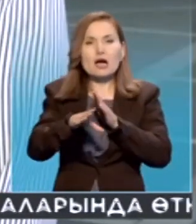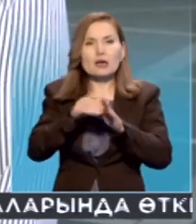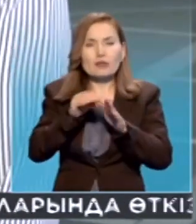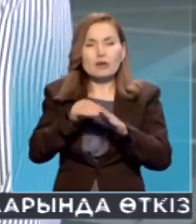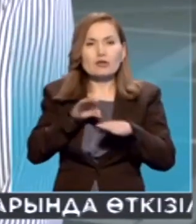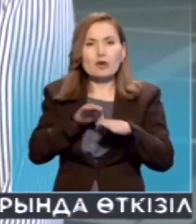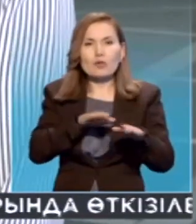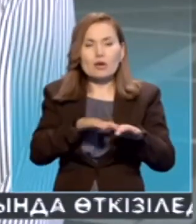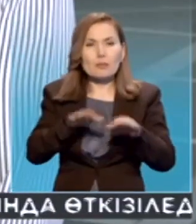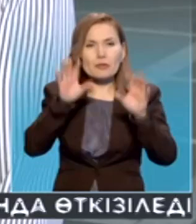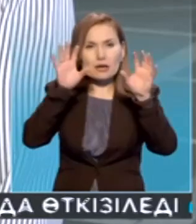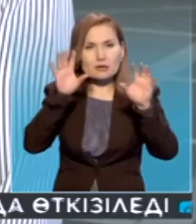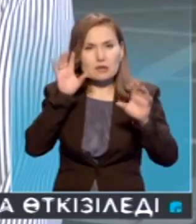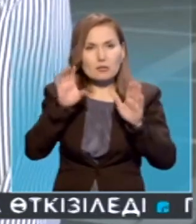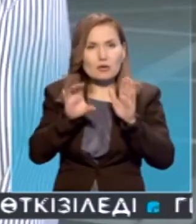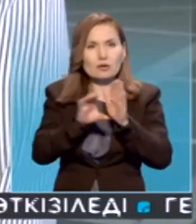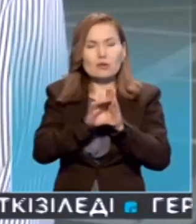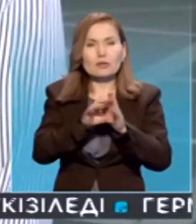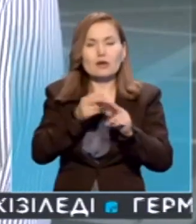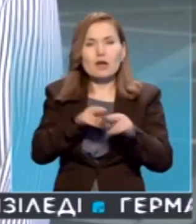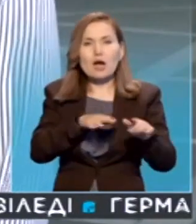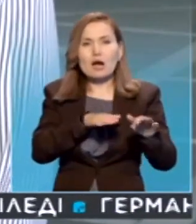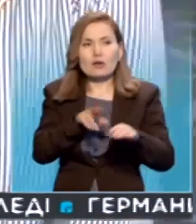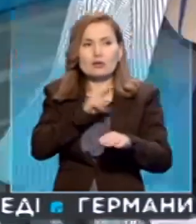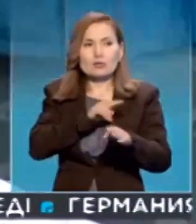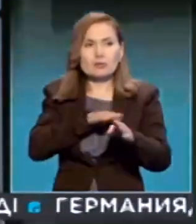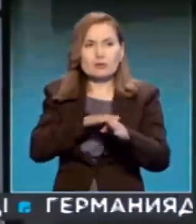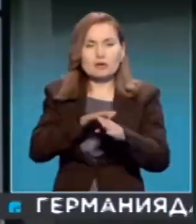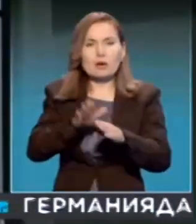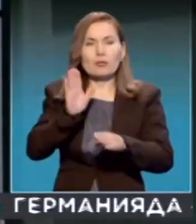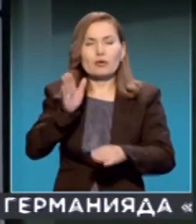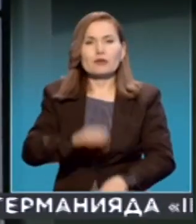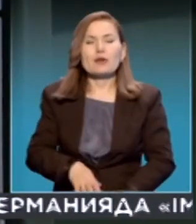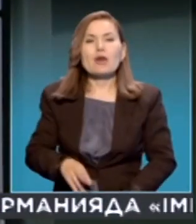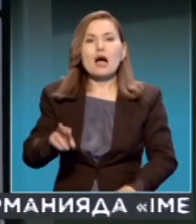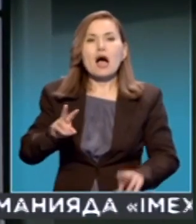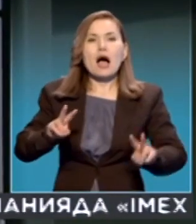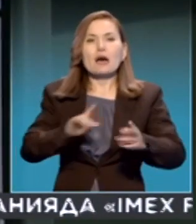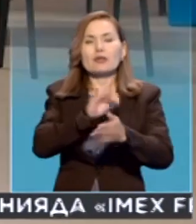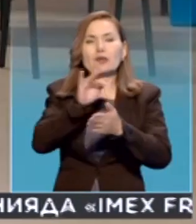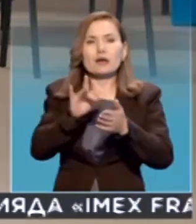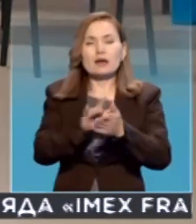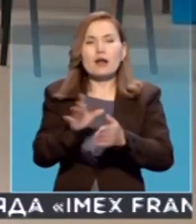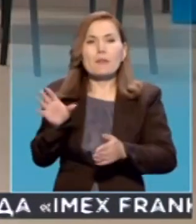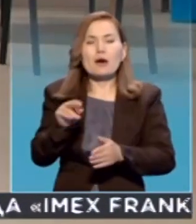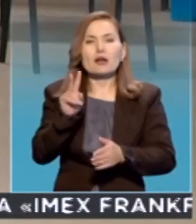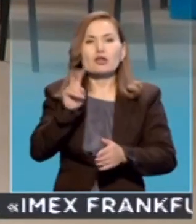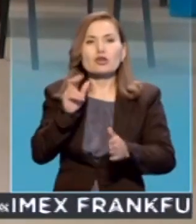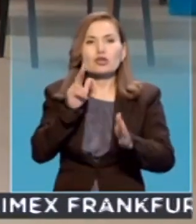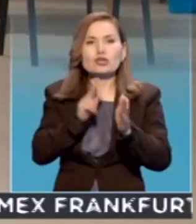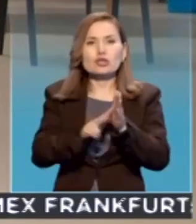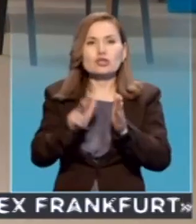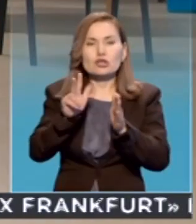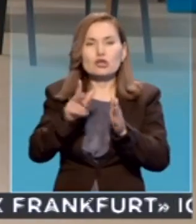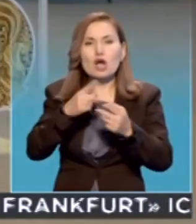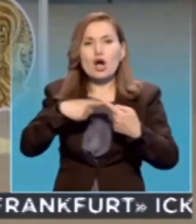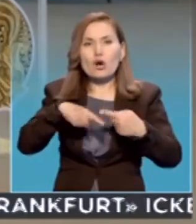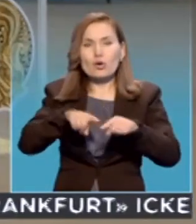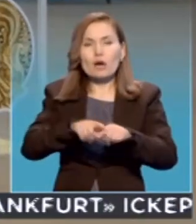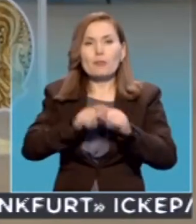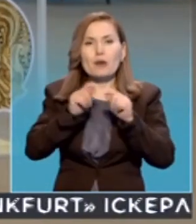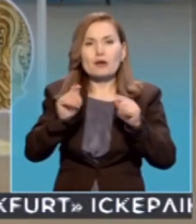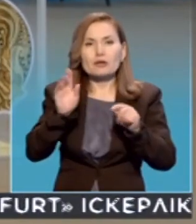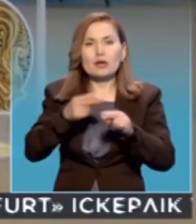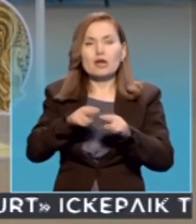қана заңға сәйкес әрекет жасаймыз. Ал Елордада барлығы 283 учаске ашылатын болады.